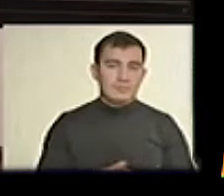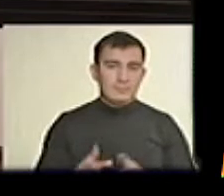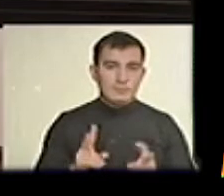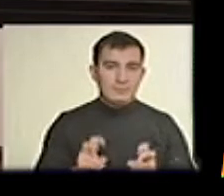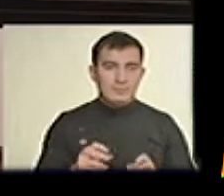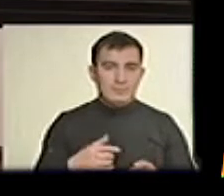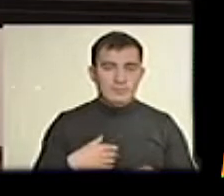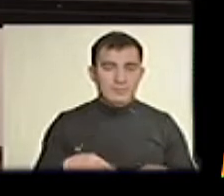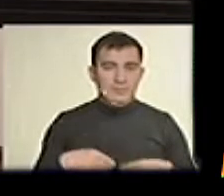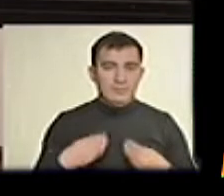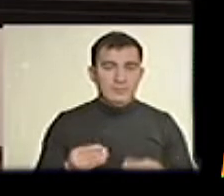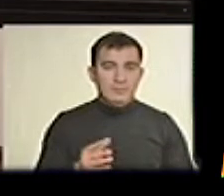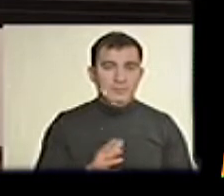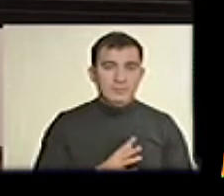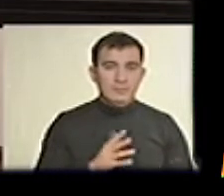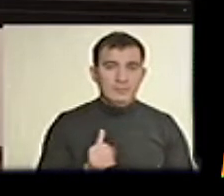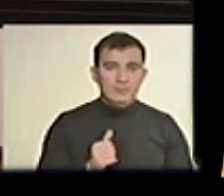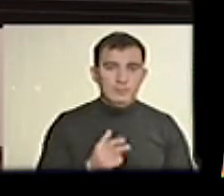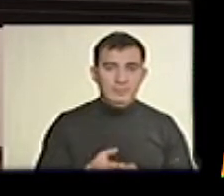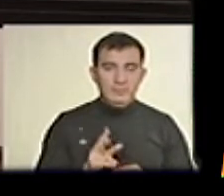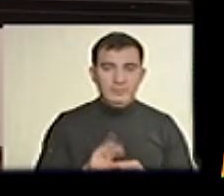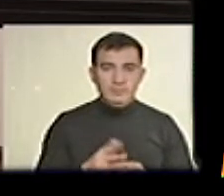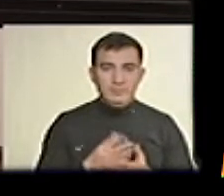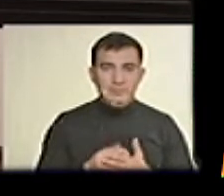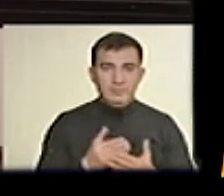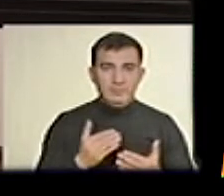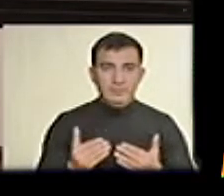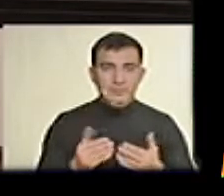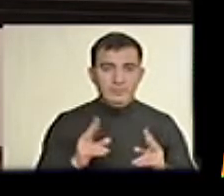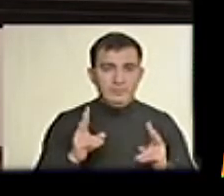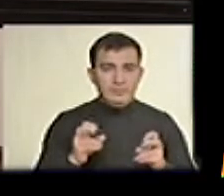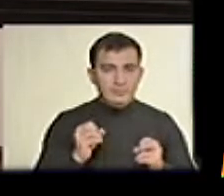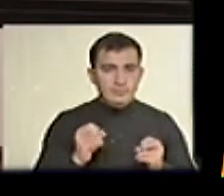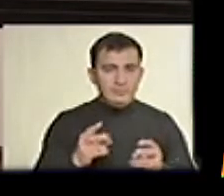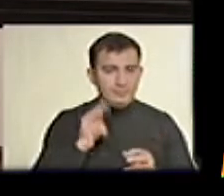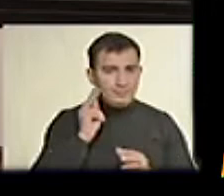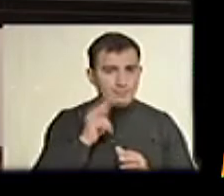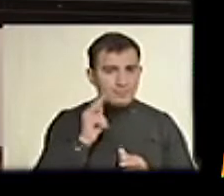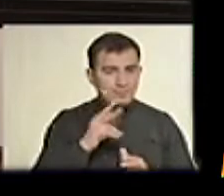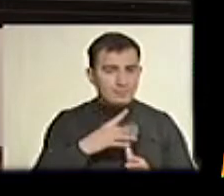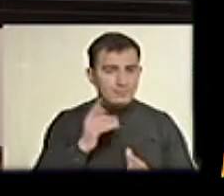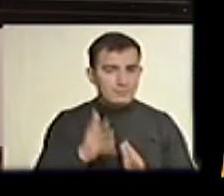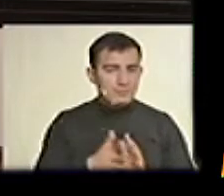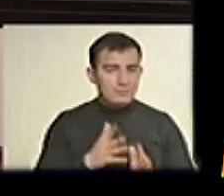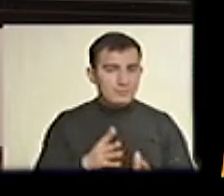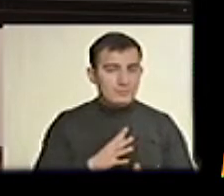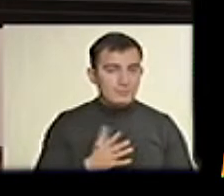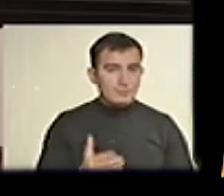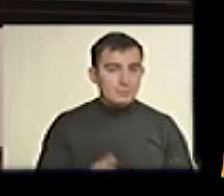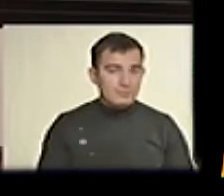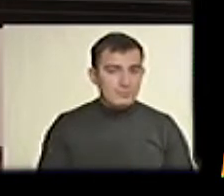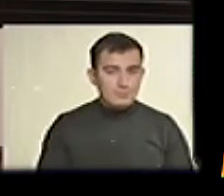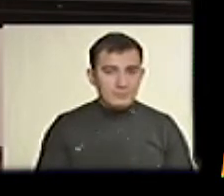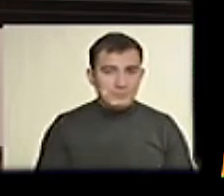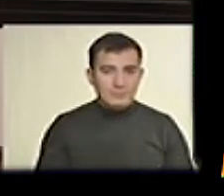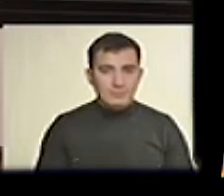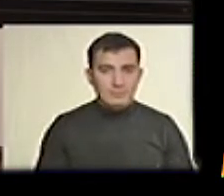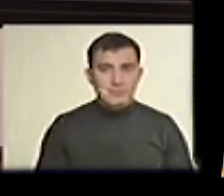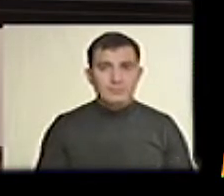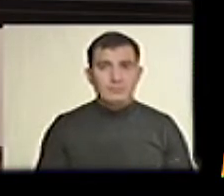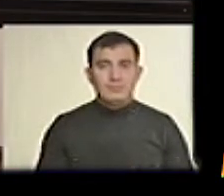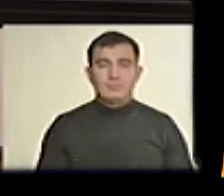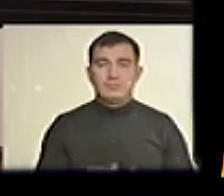sifatida bergan edim. Xo'sh, siz bu mavzularni qanday o'zlashtirdingiz? Keling, buni biz